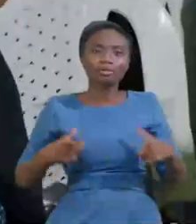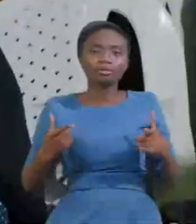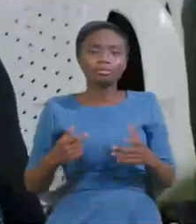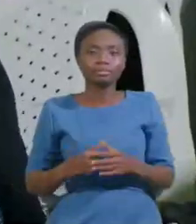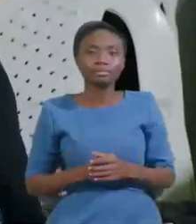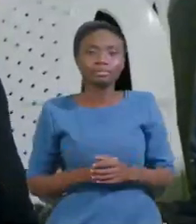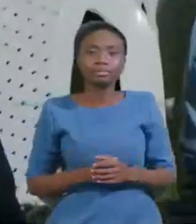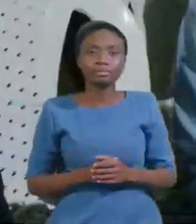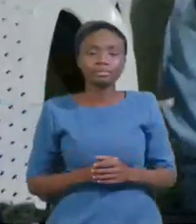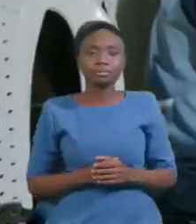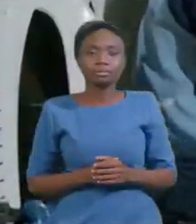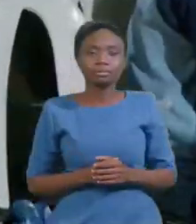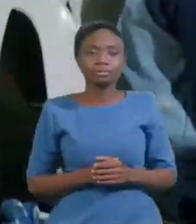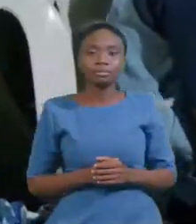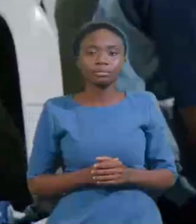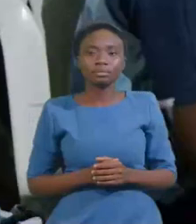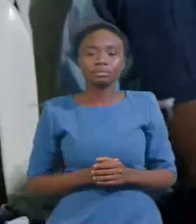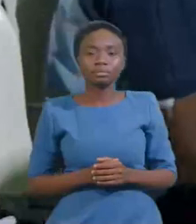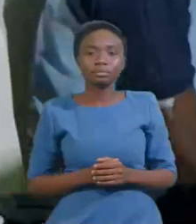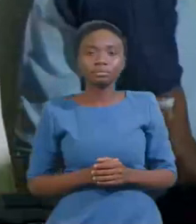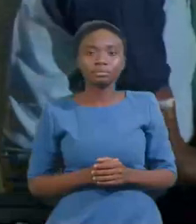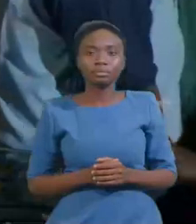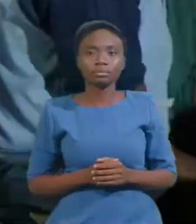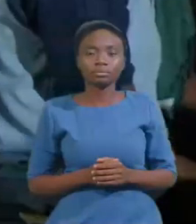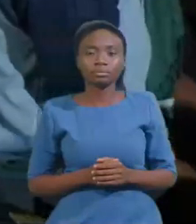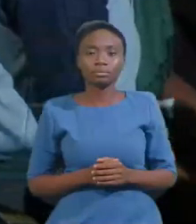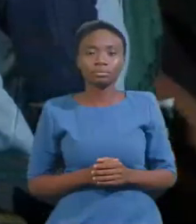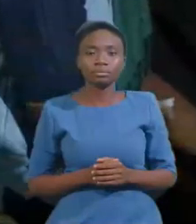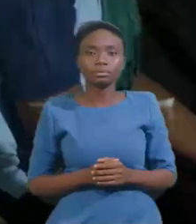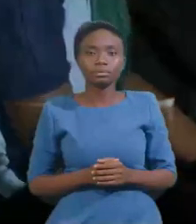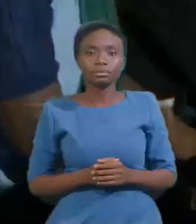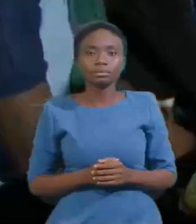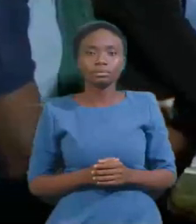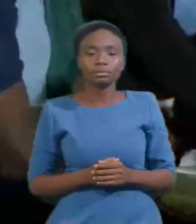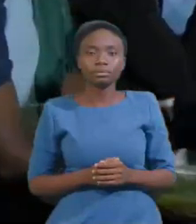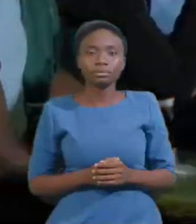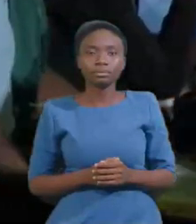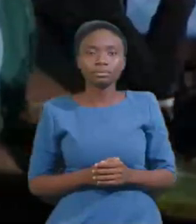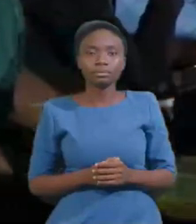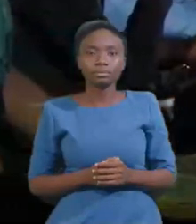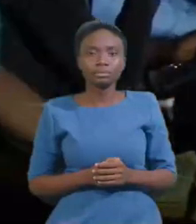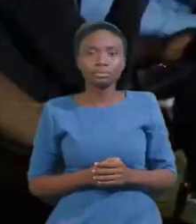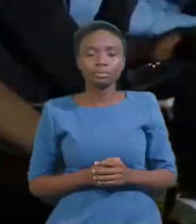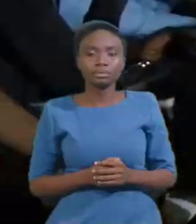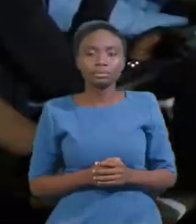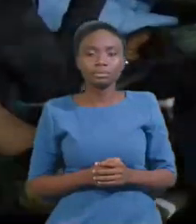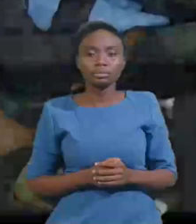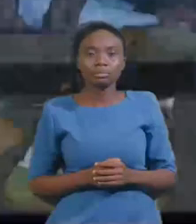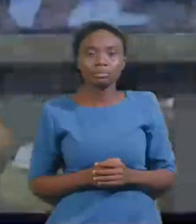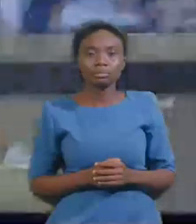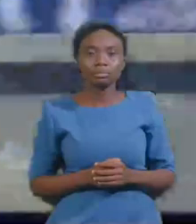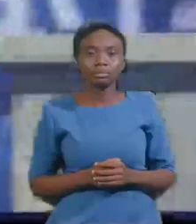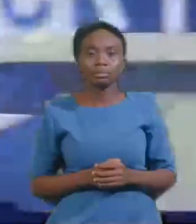Quand le royaume de Dieu vient dans ton cœur, le royaume de l'homme, le royaume de Satan vont disparaître de toi, de ta vie, de ton